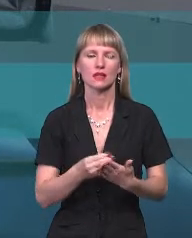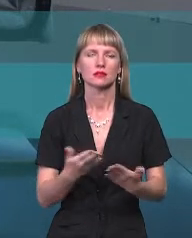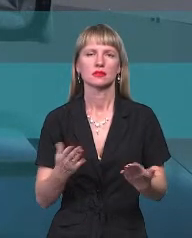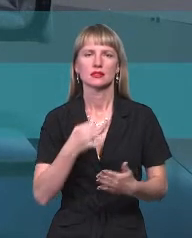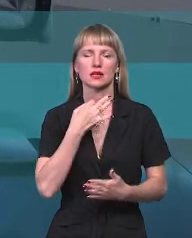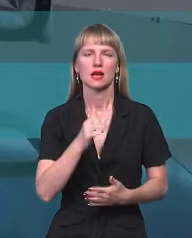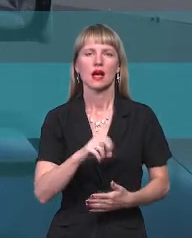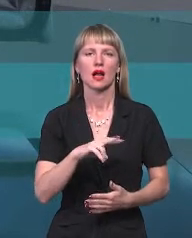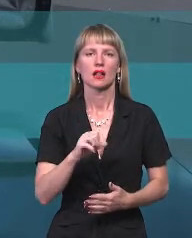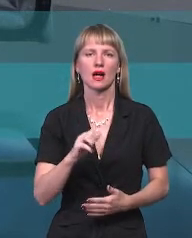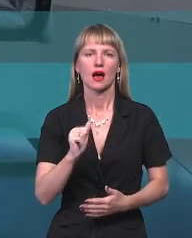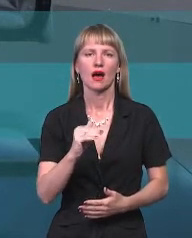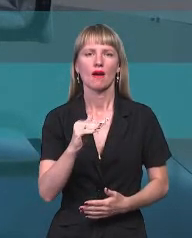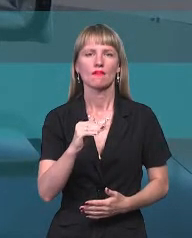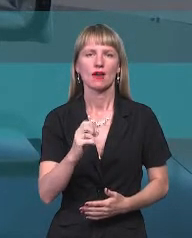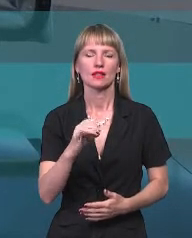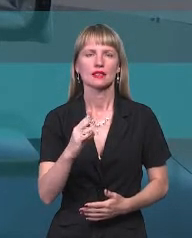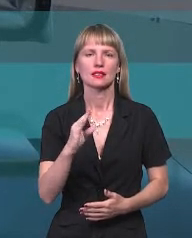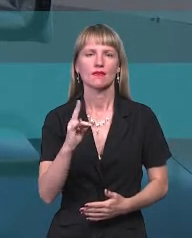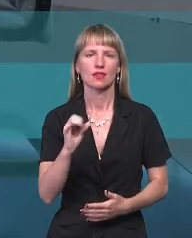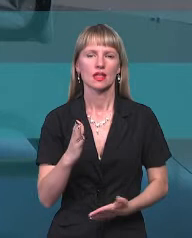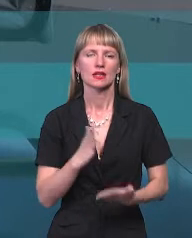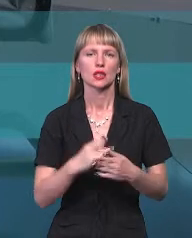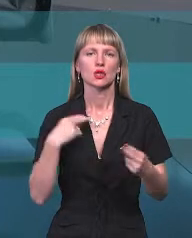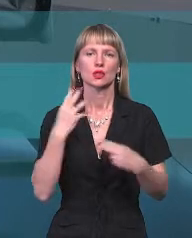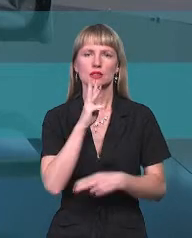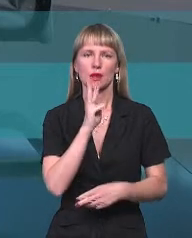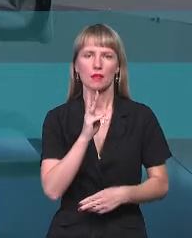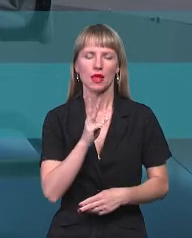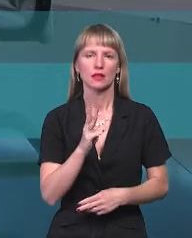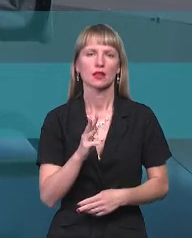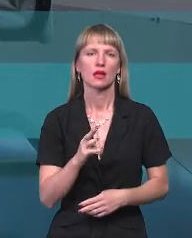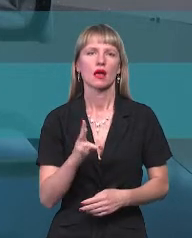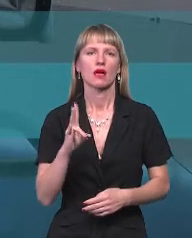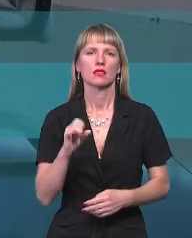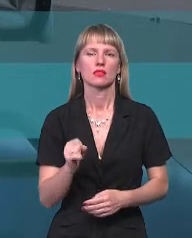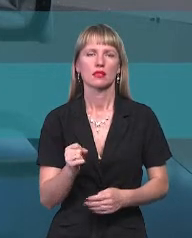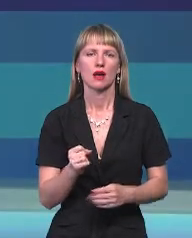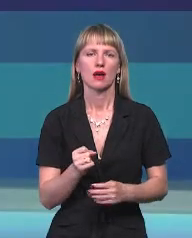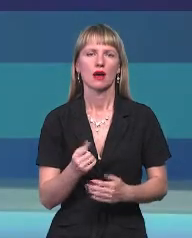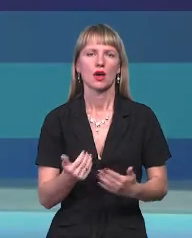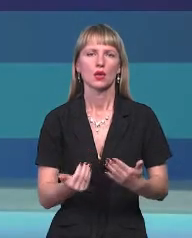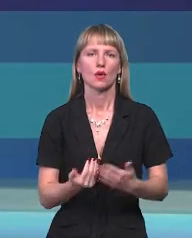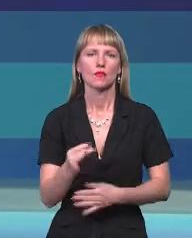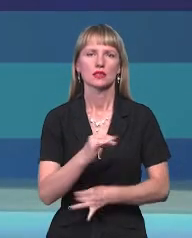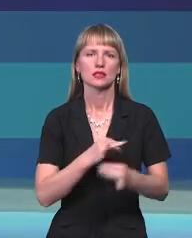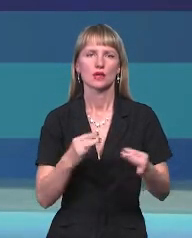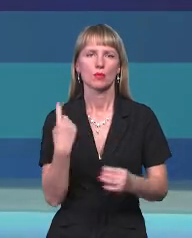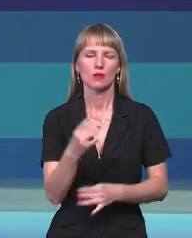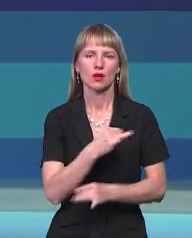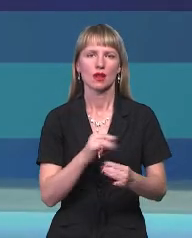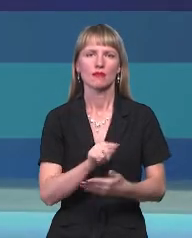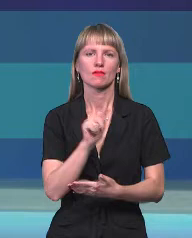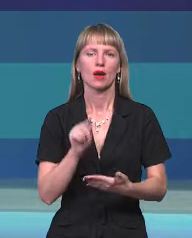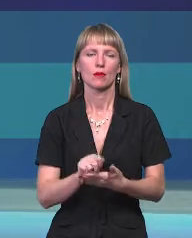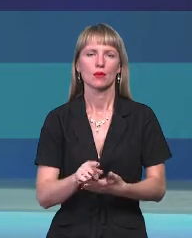Алла Афанасівна, існують борги з заробітної плати. На чергову сесію обласної ради знову винесено